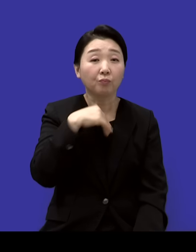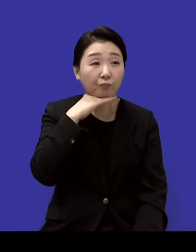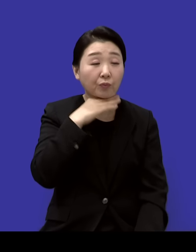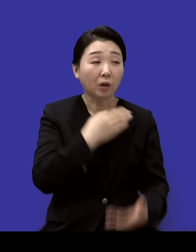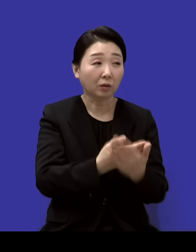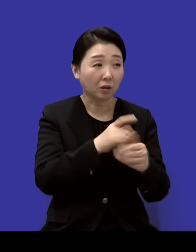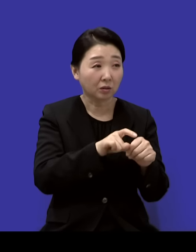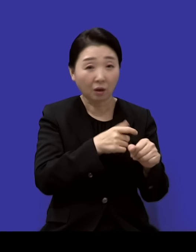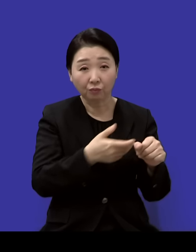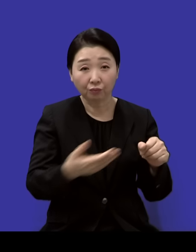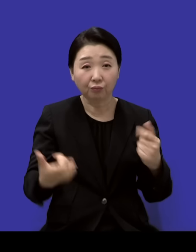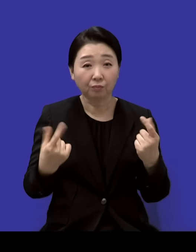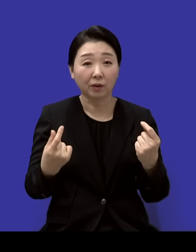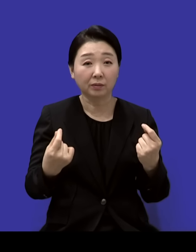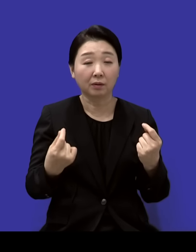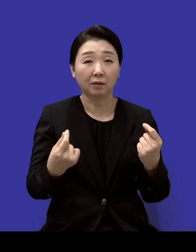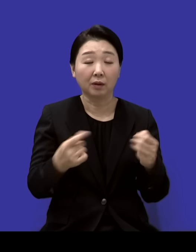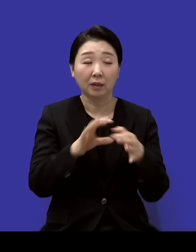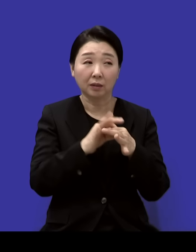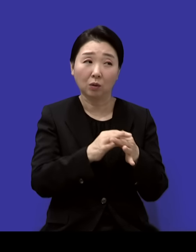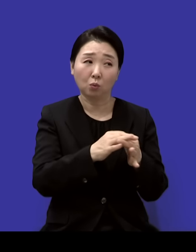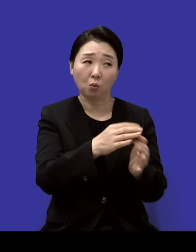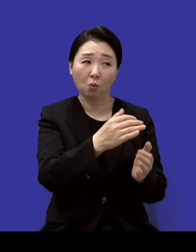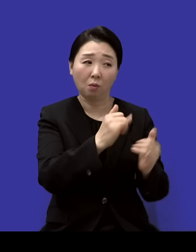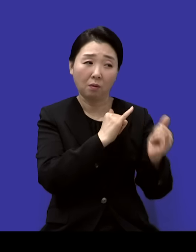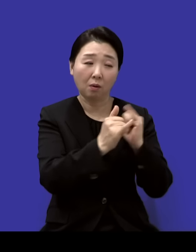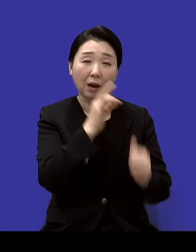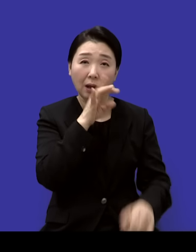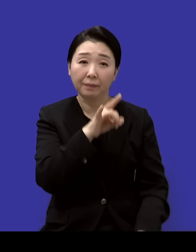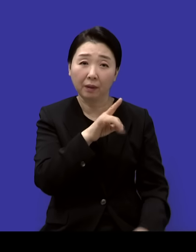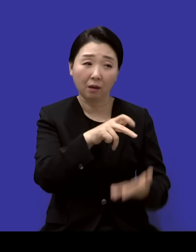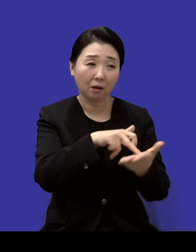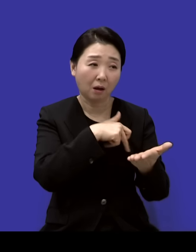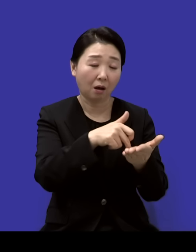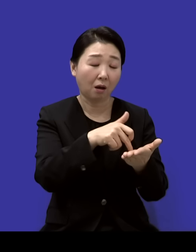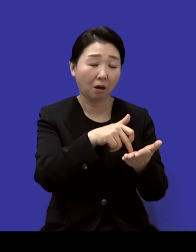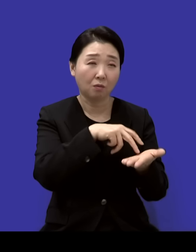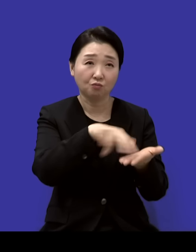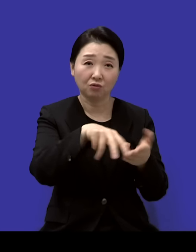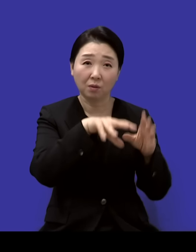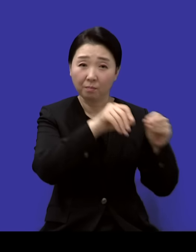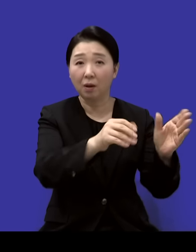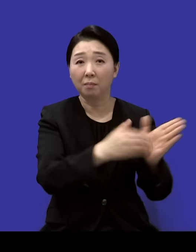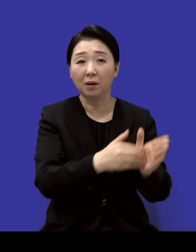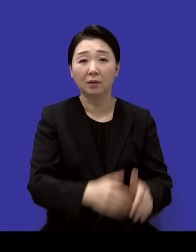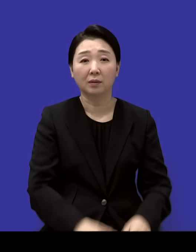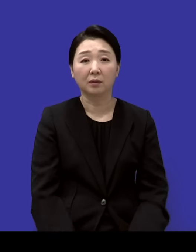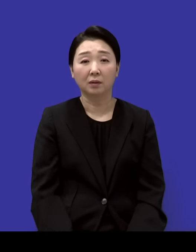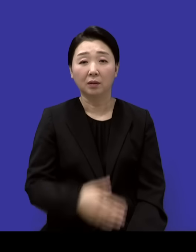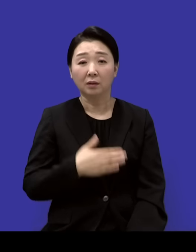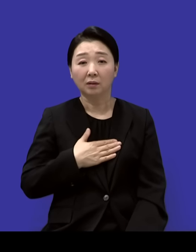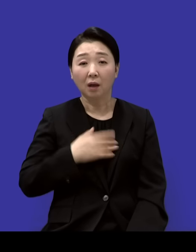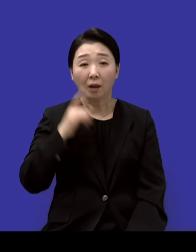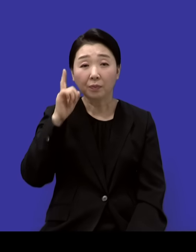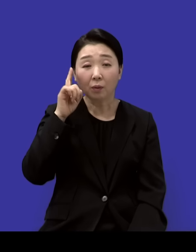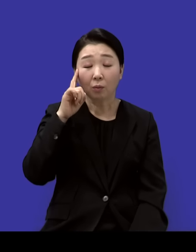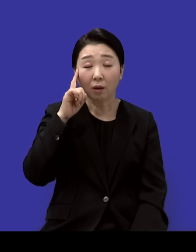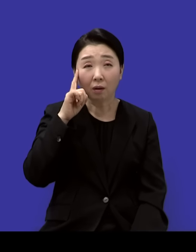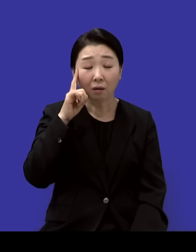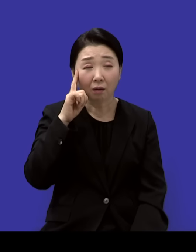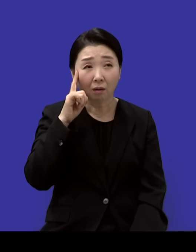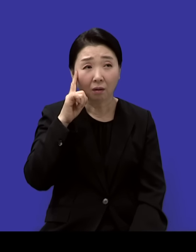기다려달라 시간이 지나도 계속 연락이 닿지 않고 아예 뭐 카톡이고 전화고 문자고 다 차단돼 있었거든요. 네. 나한테 이렇게까지 할 건가?